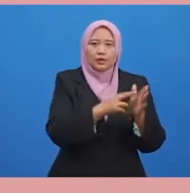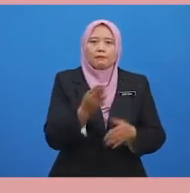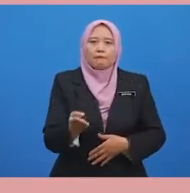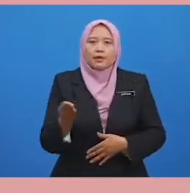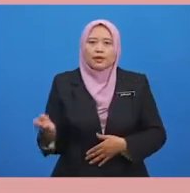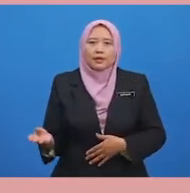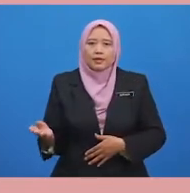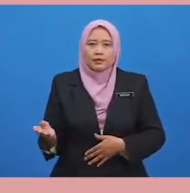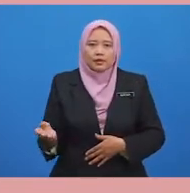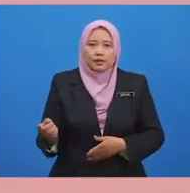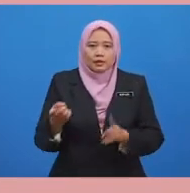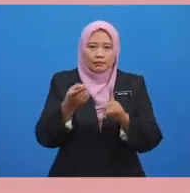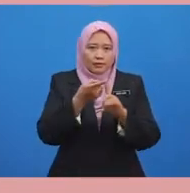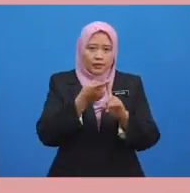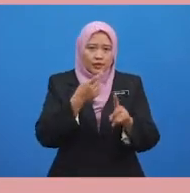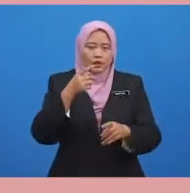polimer sintetik.